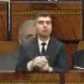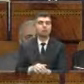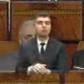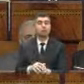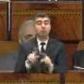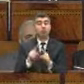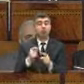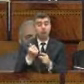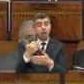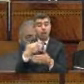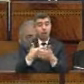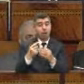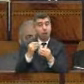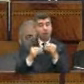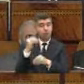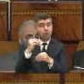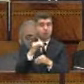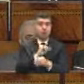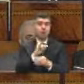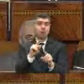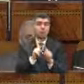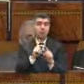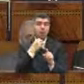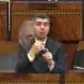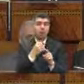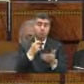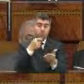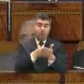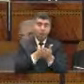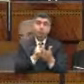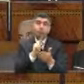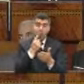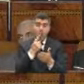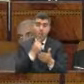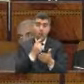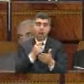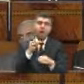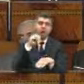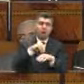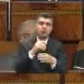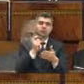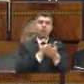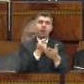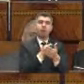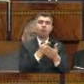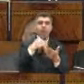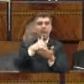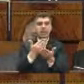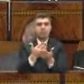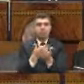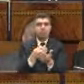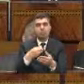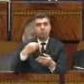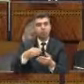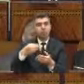إلى ذلك أنها لا تقبل منهم أي شكاية إلا شريطة أداء الواجبات، أو يقترح عليهم في بعض الحالات تقسيم هذه الفواتير ودفعها